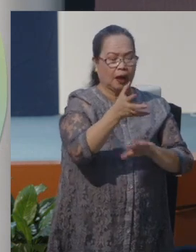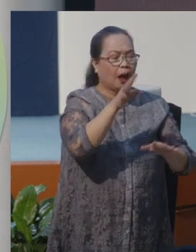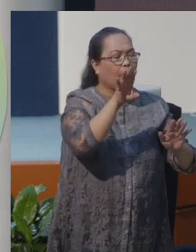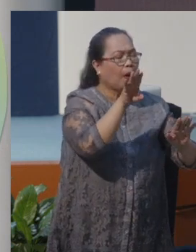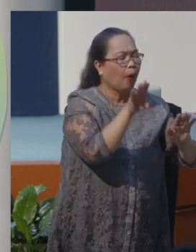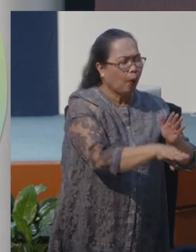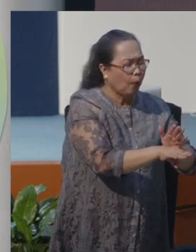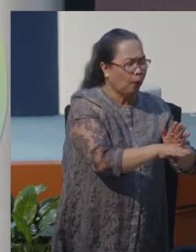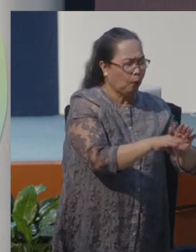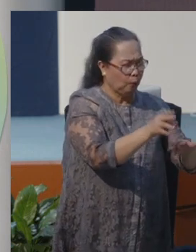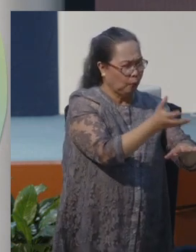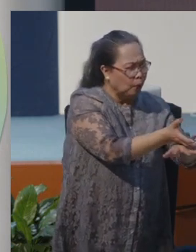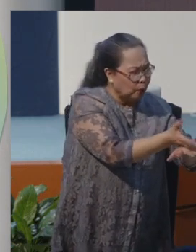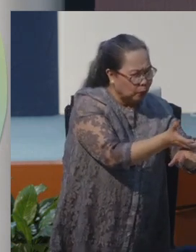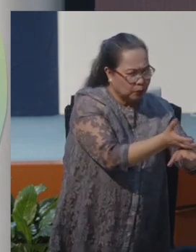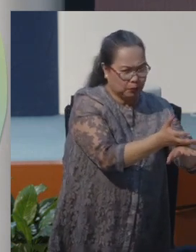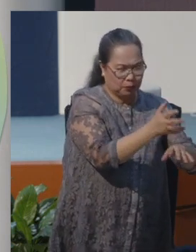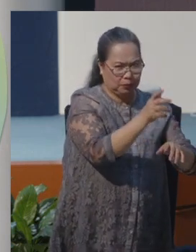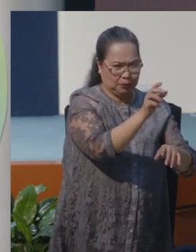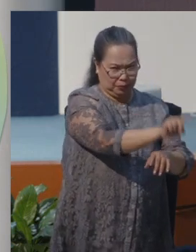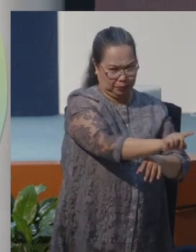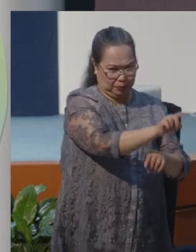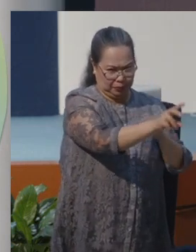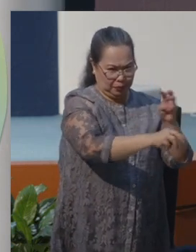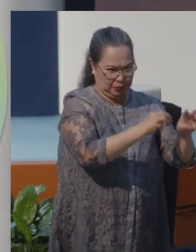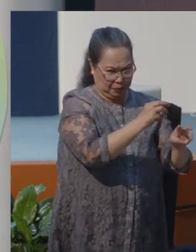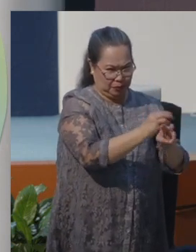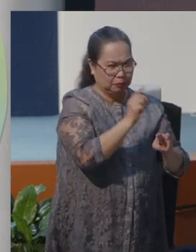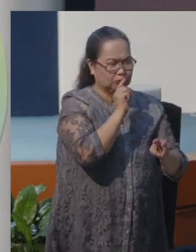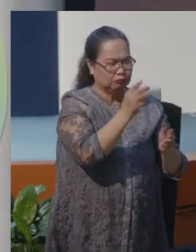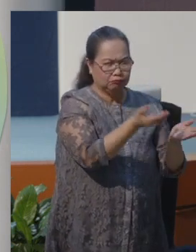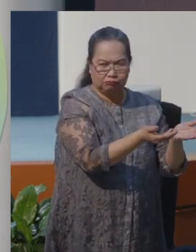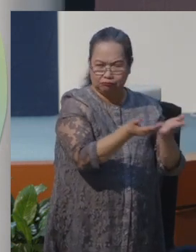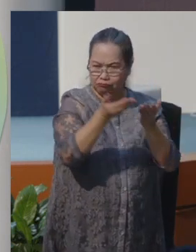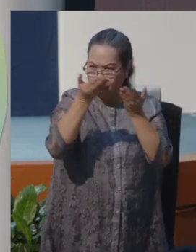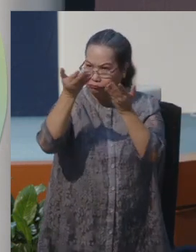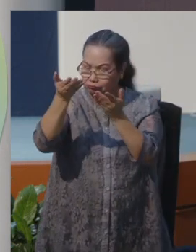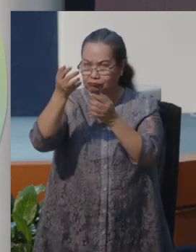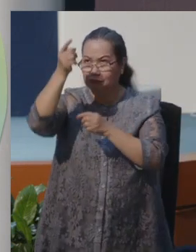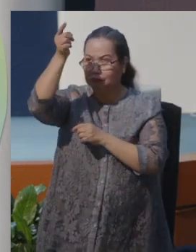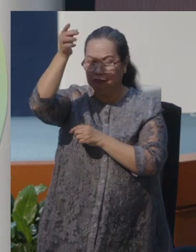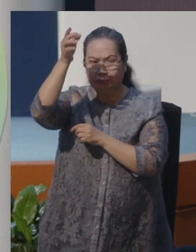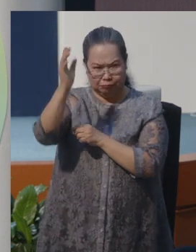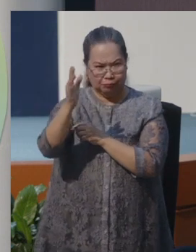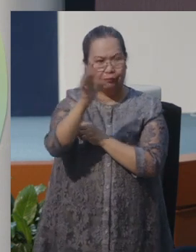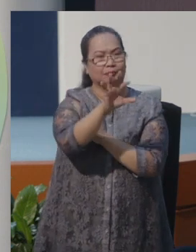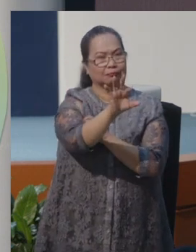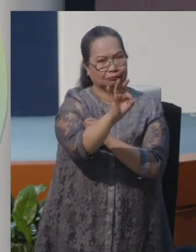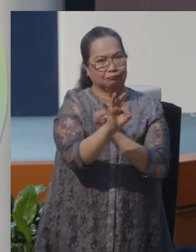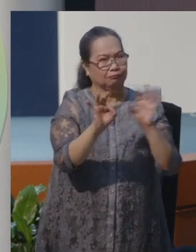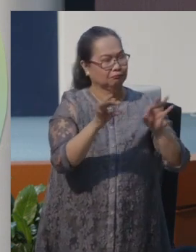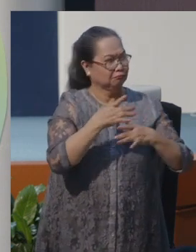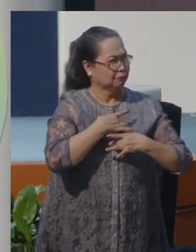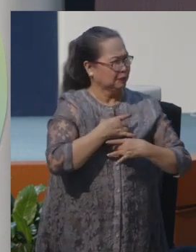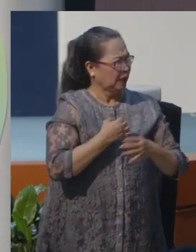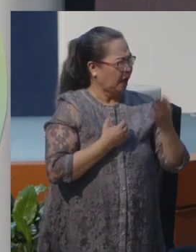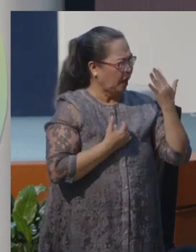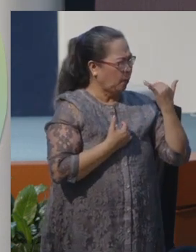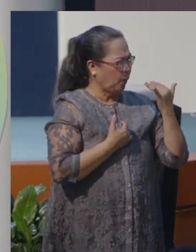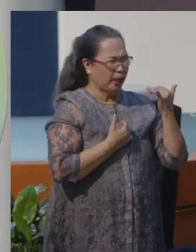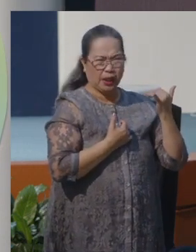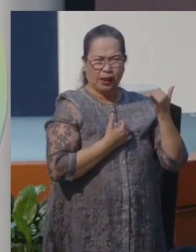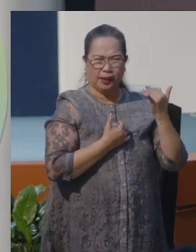despised in the world, even things that are not, to bring to nothing things that are." Bakit kaya mga